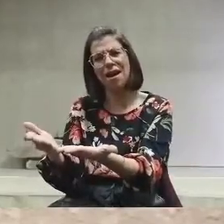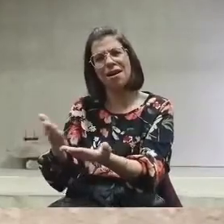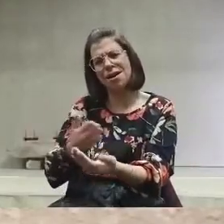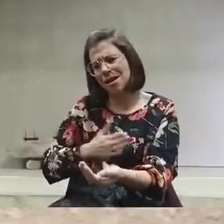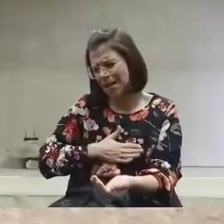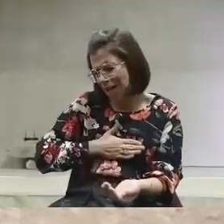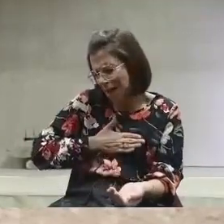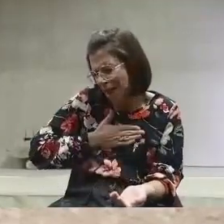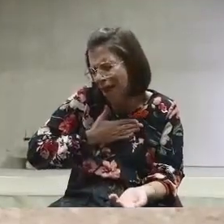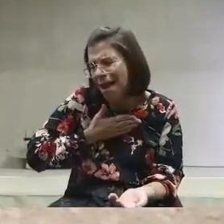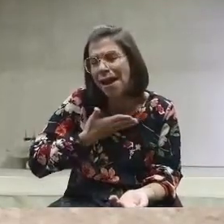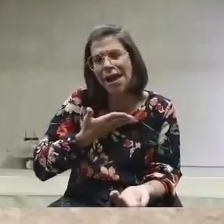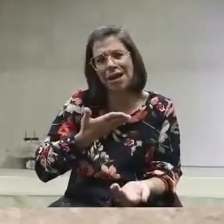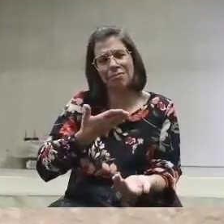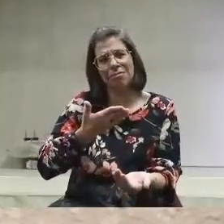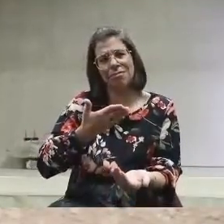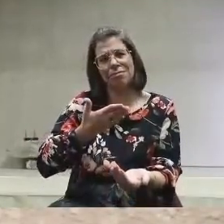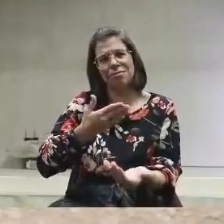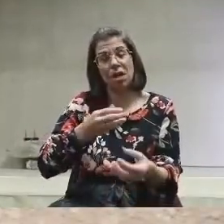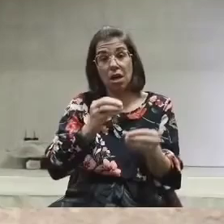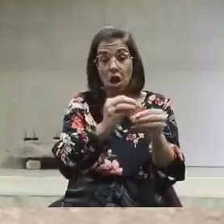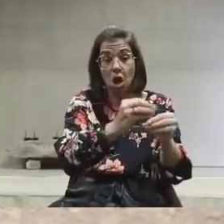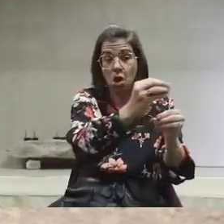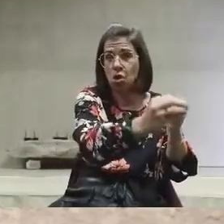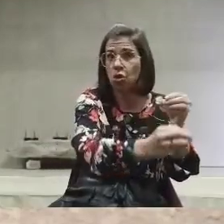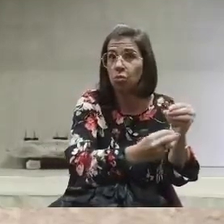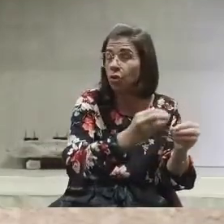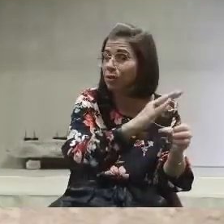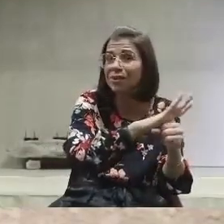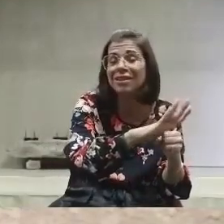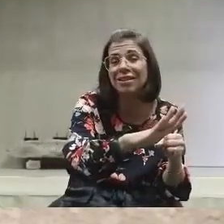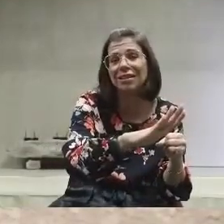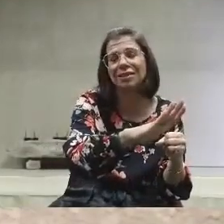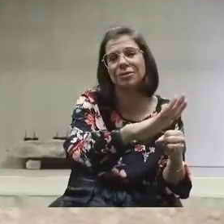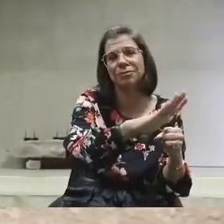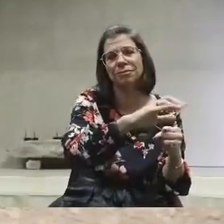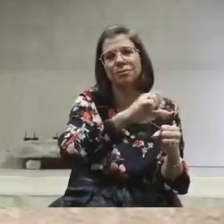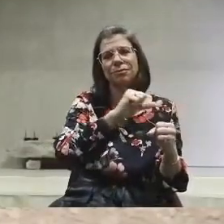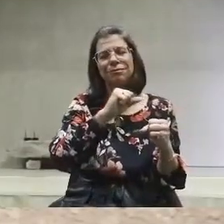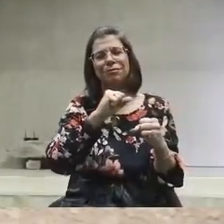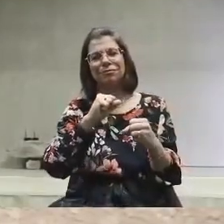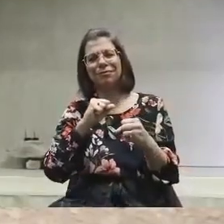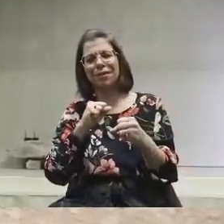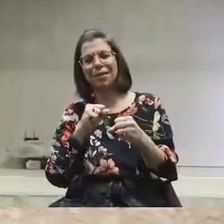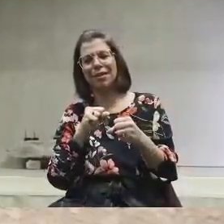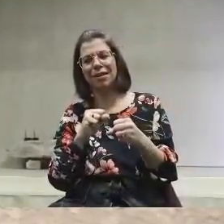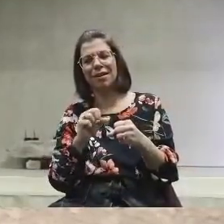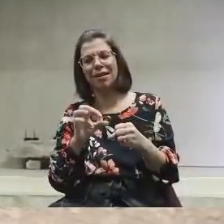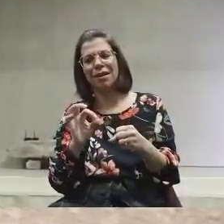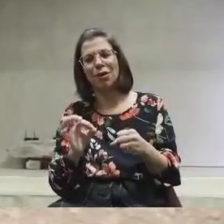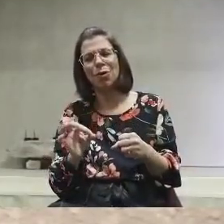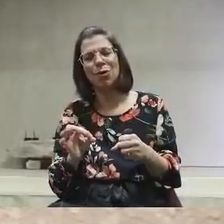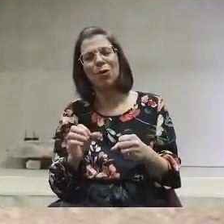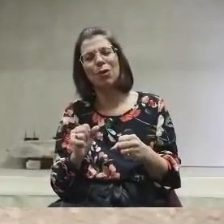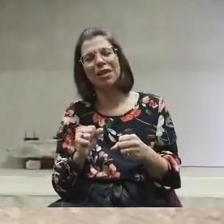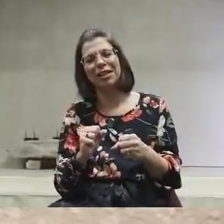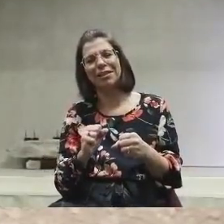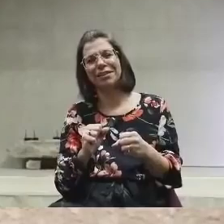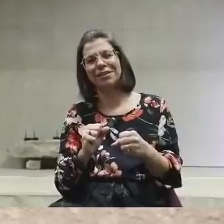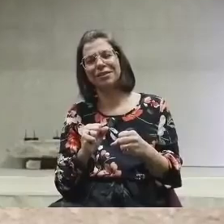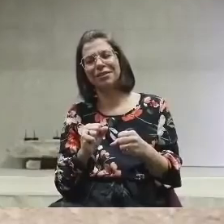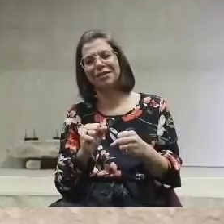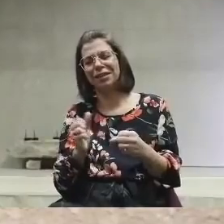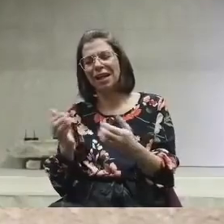train de nous aimer. Il était en train de changer notre culpabilité en